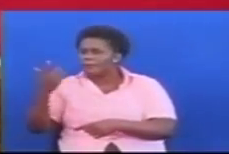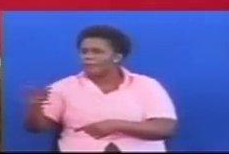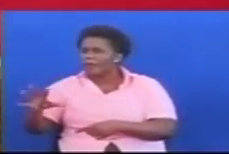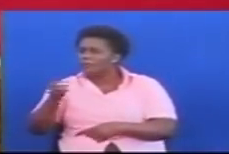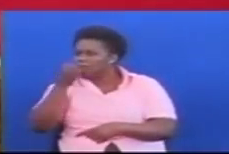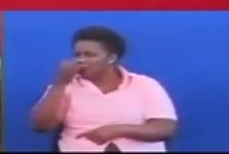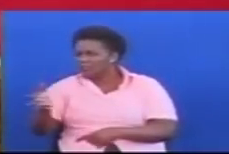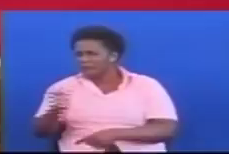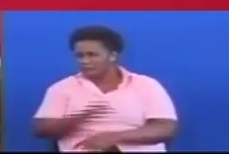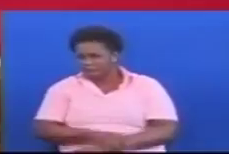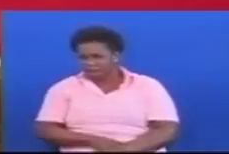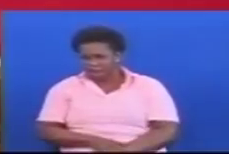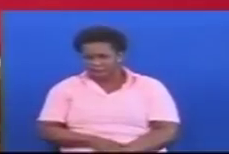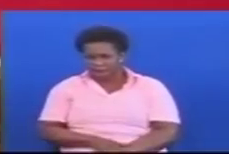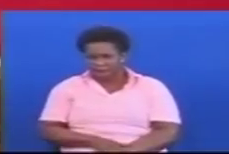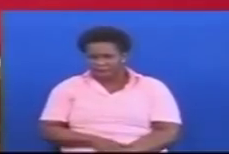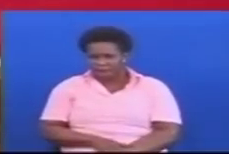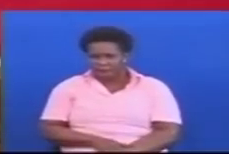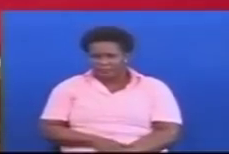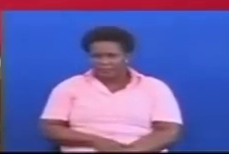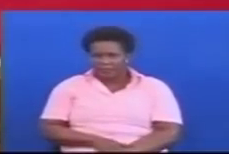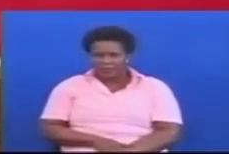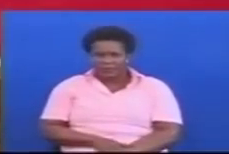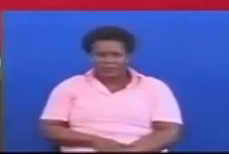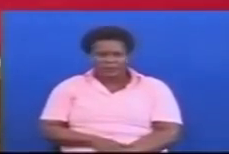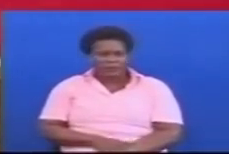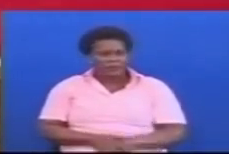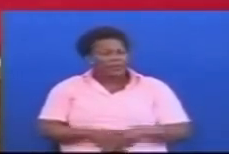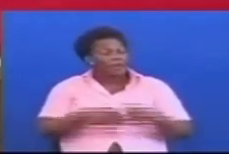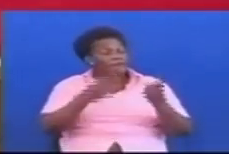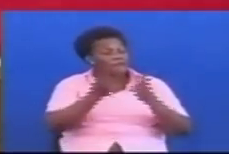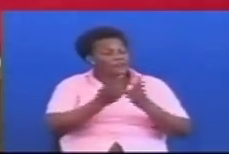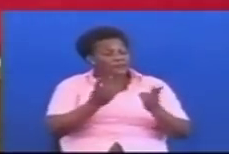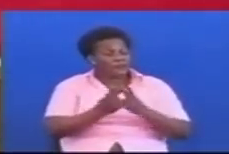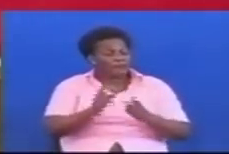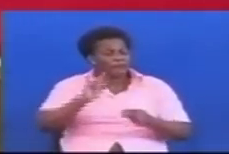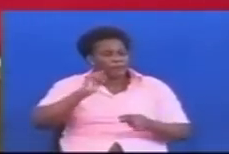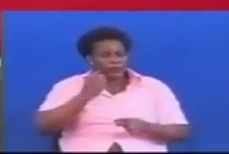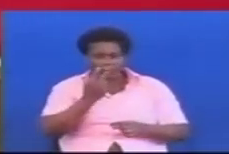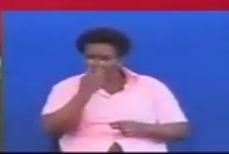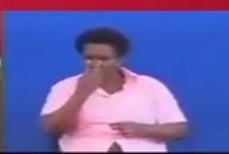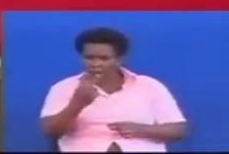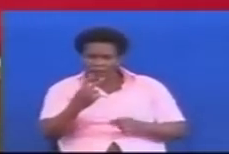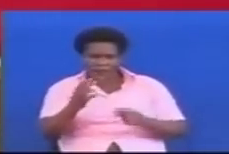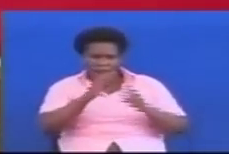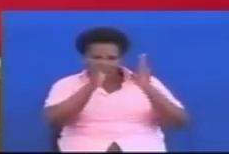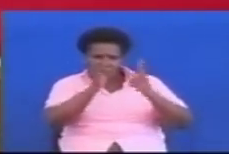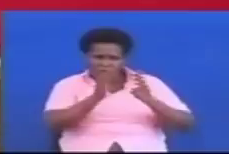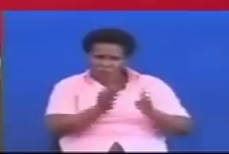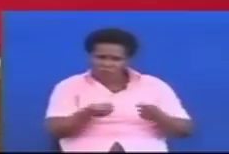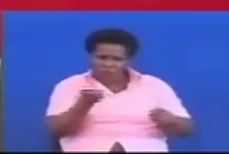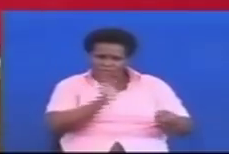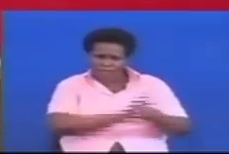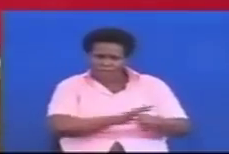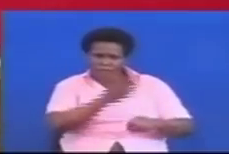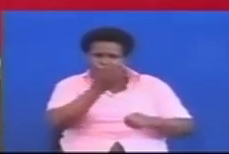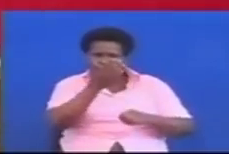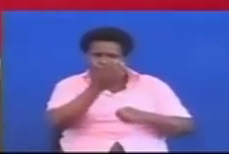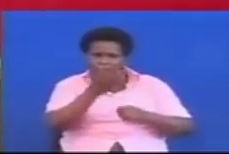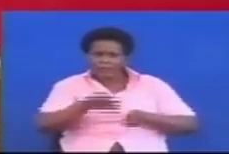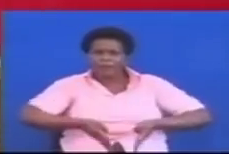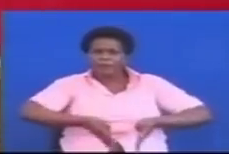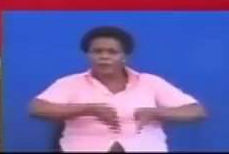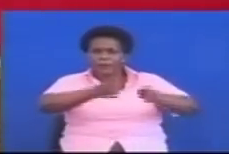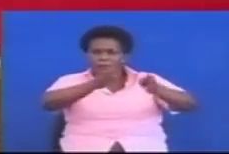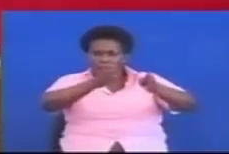maji taka na safi kwa mazingira, na hasa kuzingatia miundombinu ya barabara nyingi imeendelezwa, hivyo